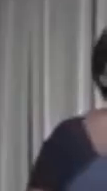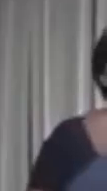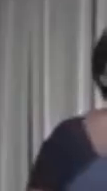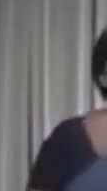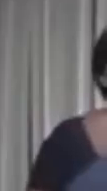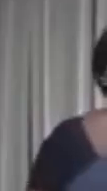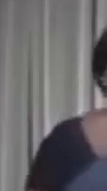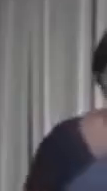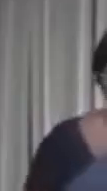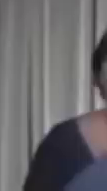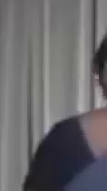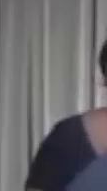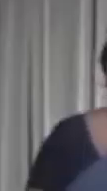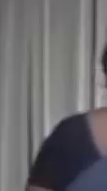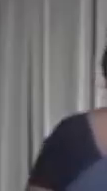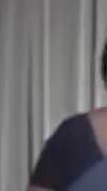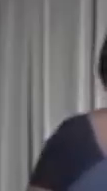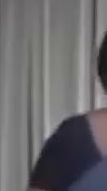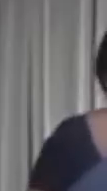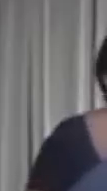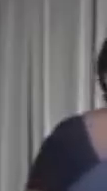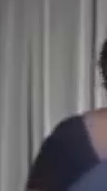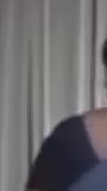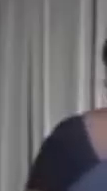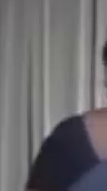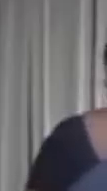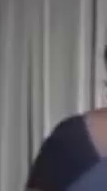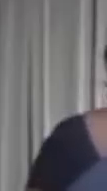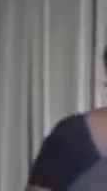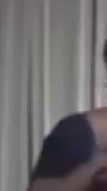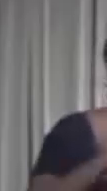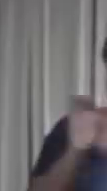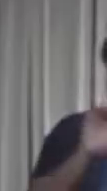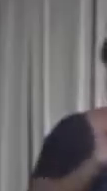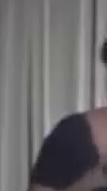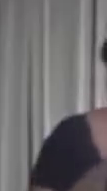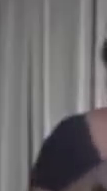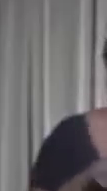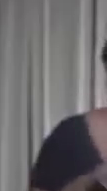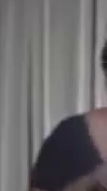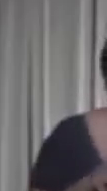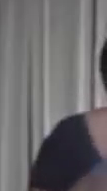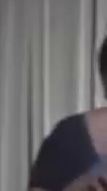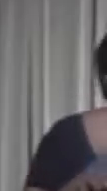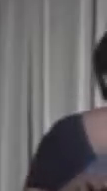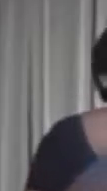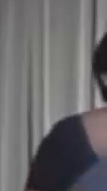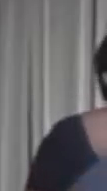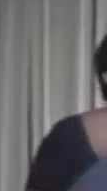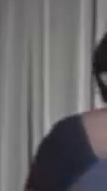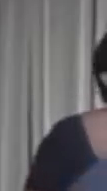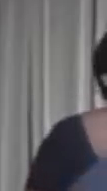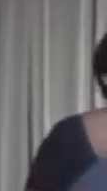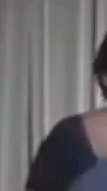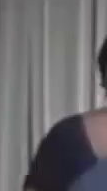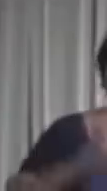பேசுவதை ஏற்றுக்கொள்ளாத மென்மையாக கண்டிக்கின்ற 54 முஸ்லிம் நாடுகள் உலகத்தில் இருக்கிறது. அவ்வாறு இருக்கின்ற பொழுது